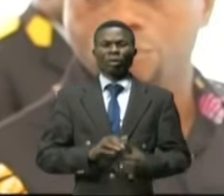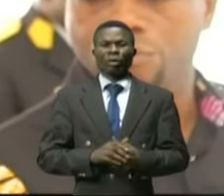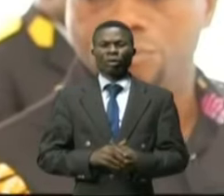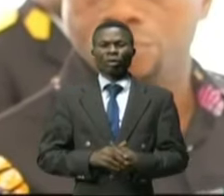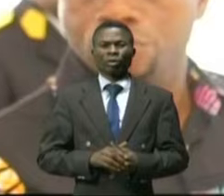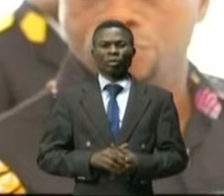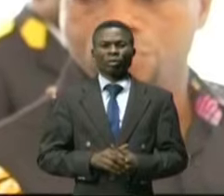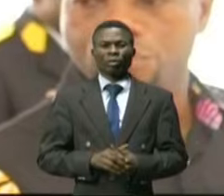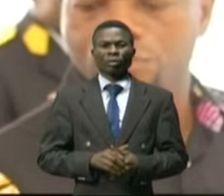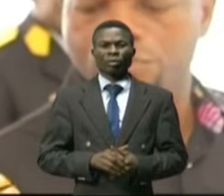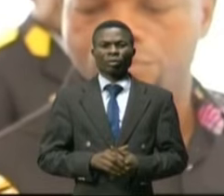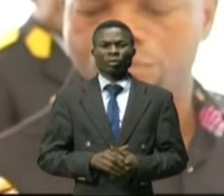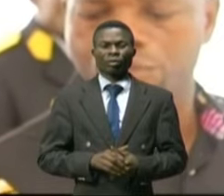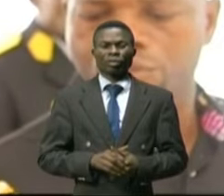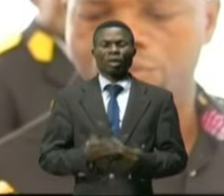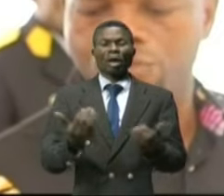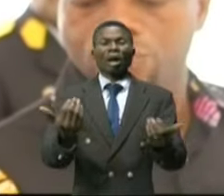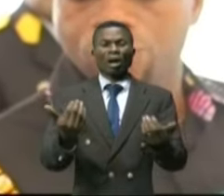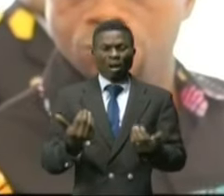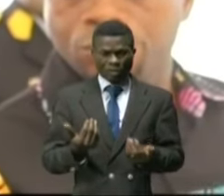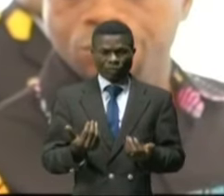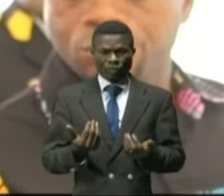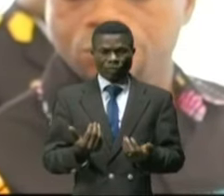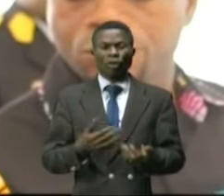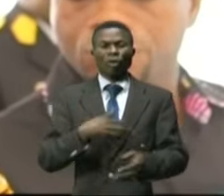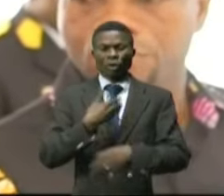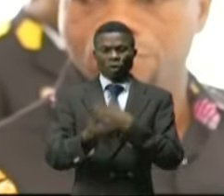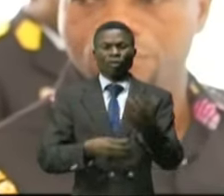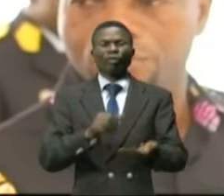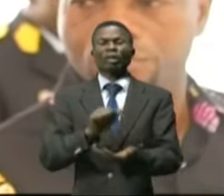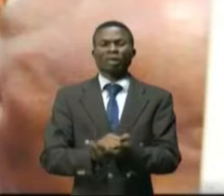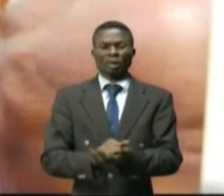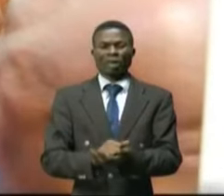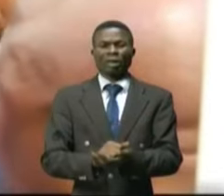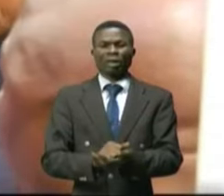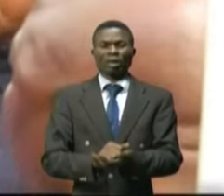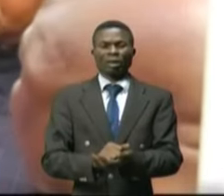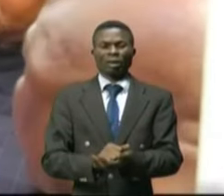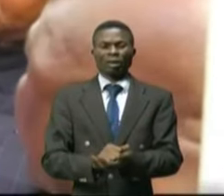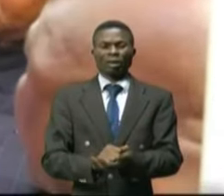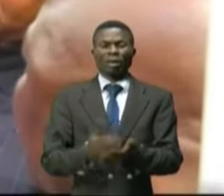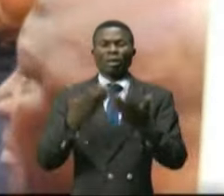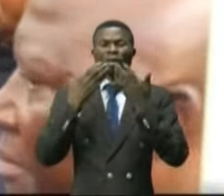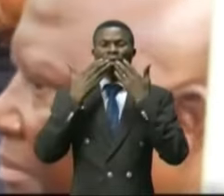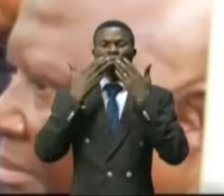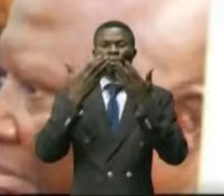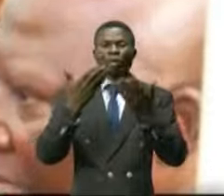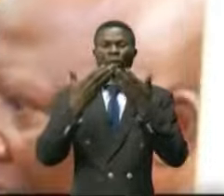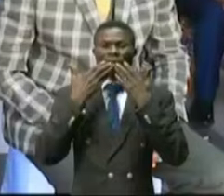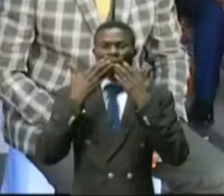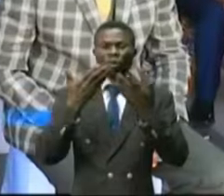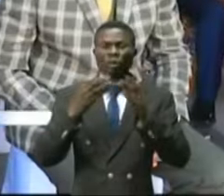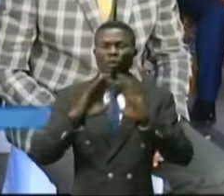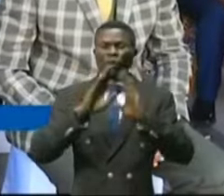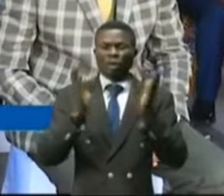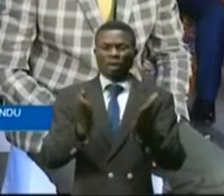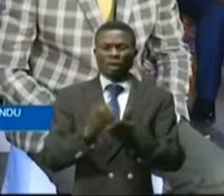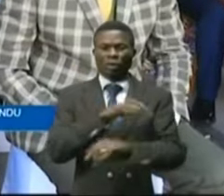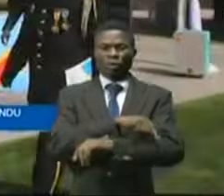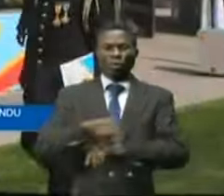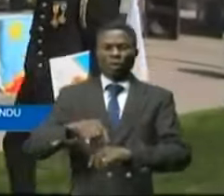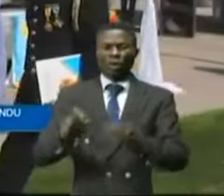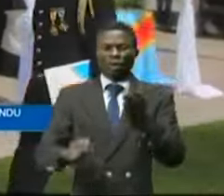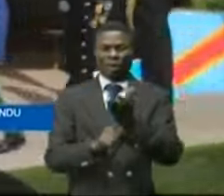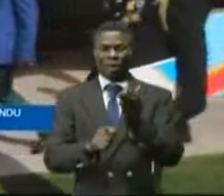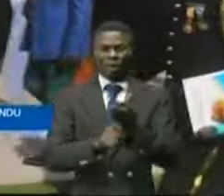Tshilombo, l'a voulu qu'il en soit ainsi. Que merci, sur merci à cette institution technique